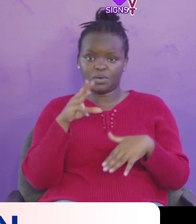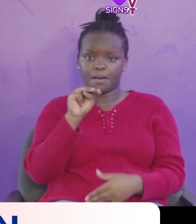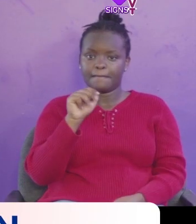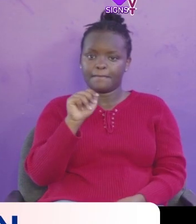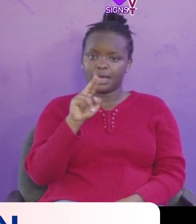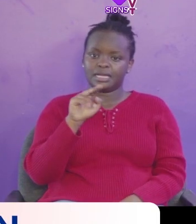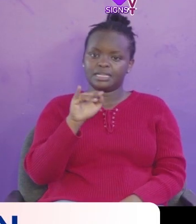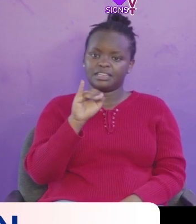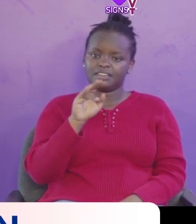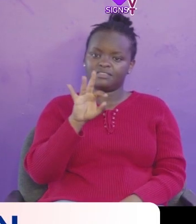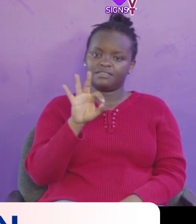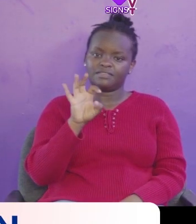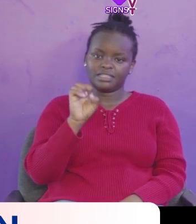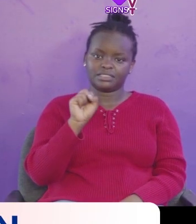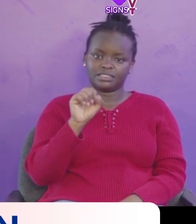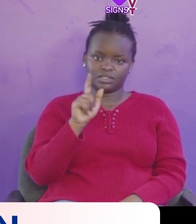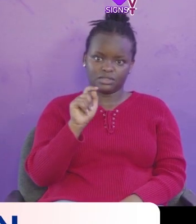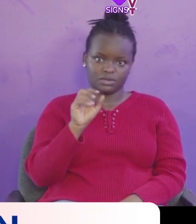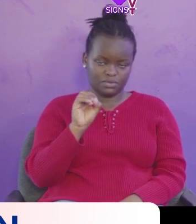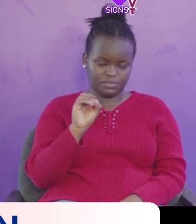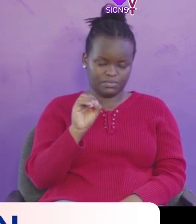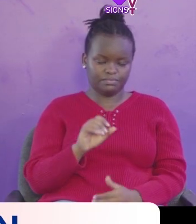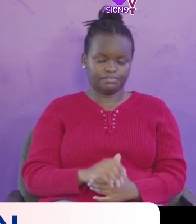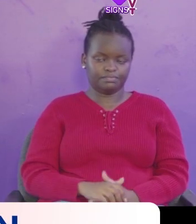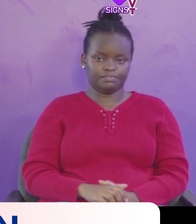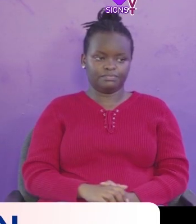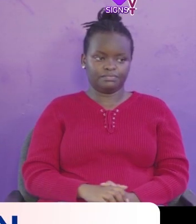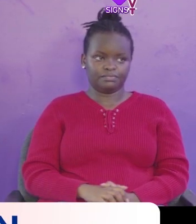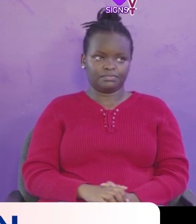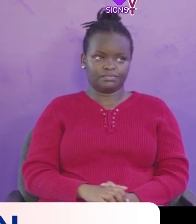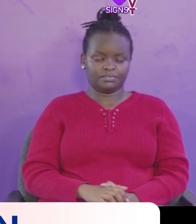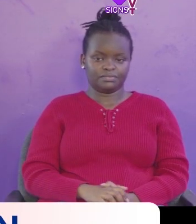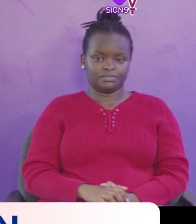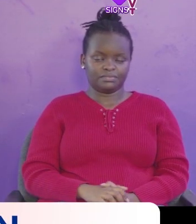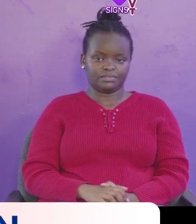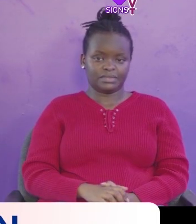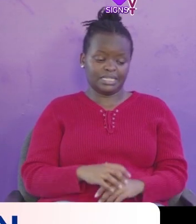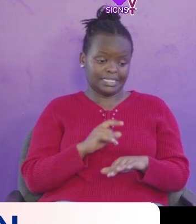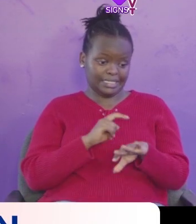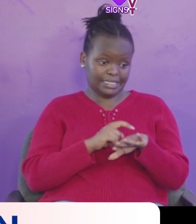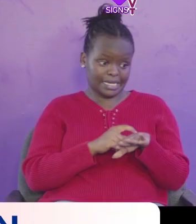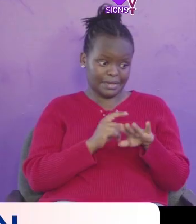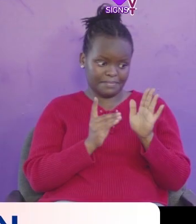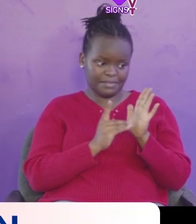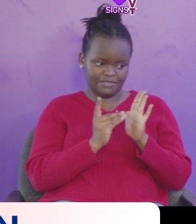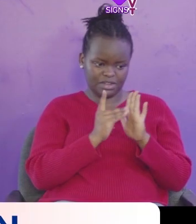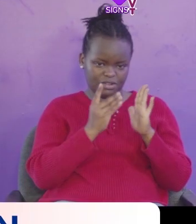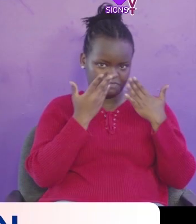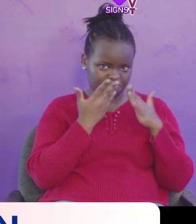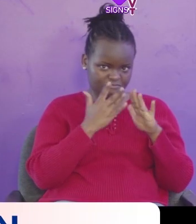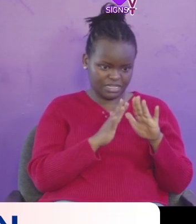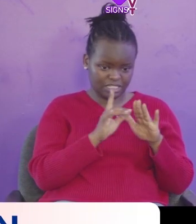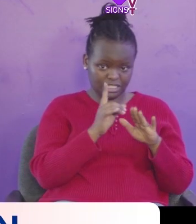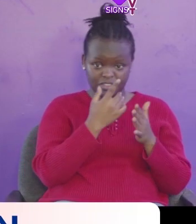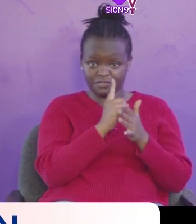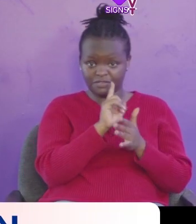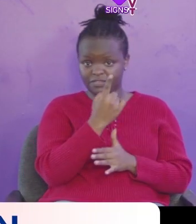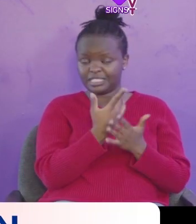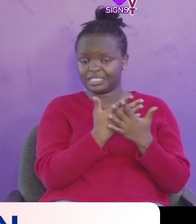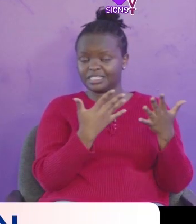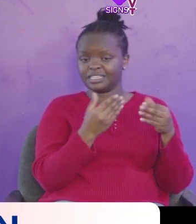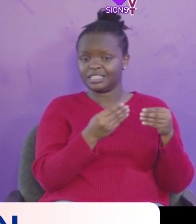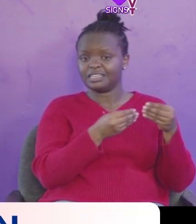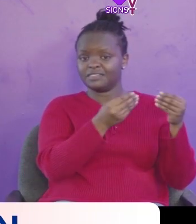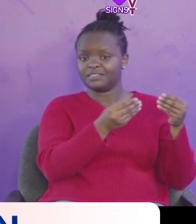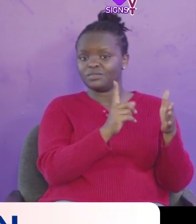Kama sisi tunaandikia manifesto. So, au upgrade nini? Wakisha upgrade, kitu ya kwanza mnawapatia ni hii,